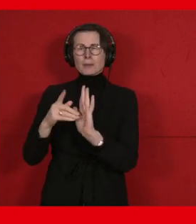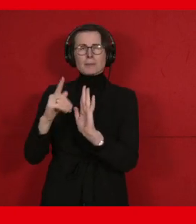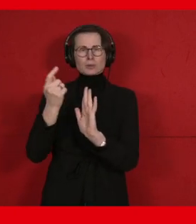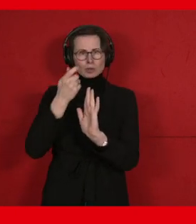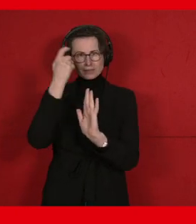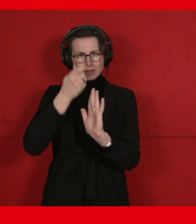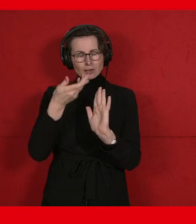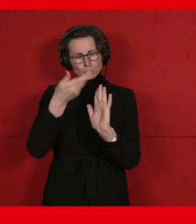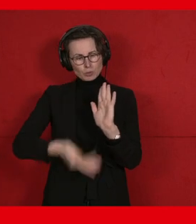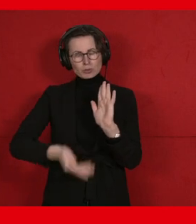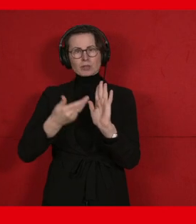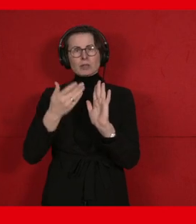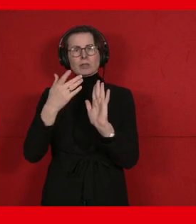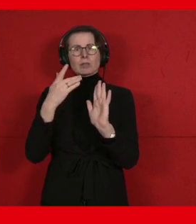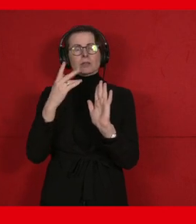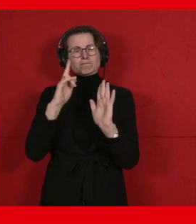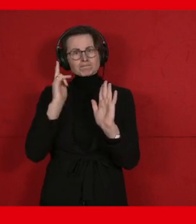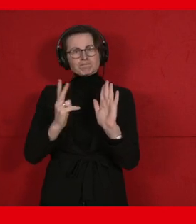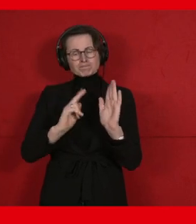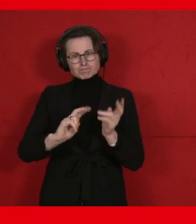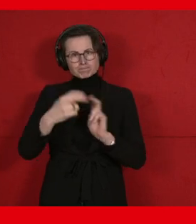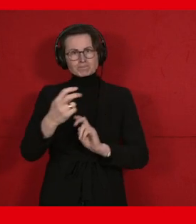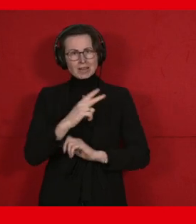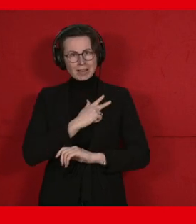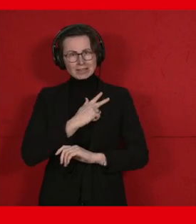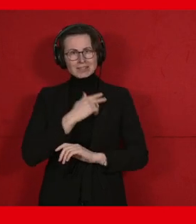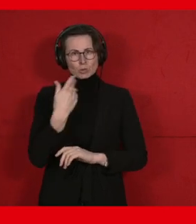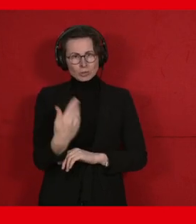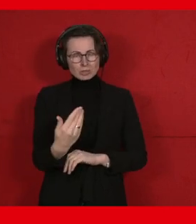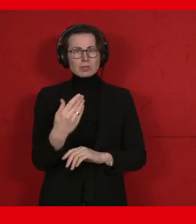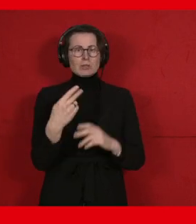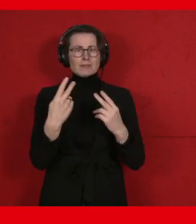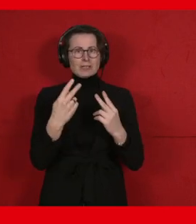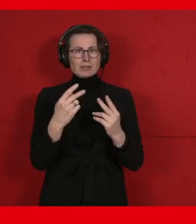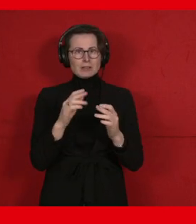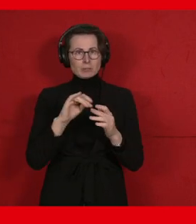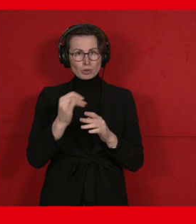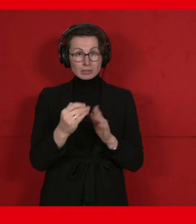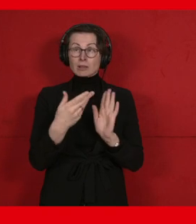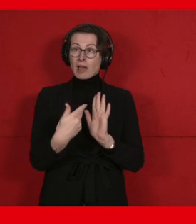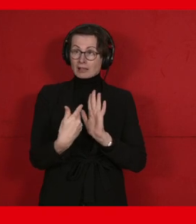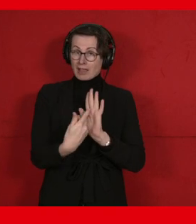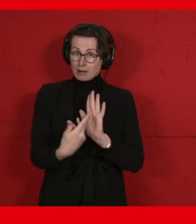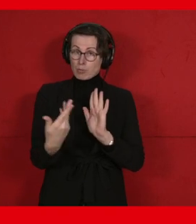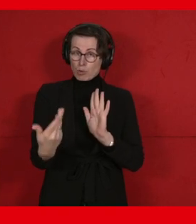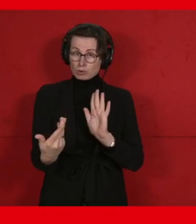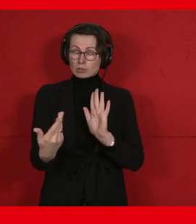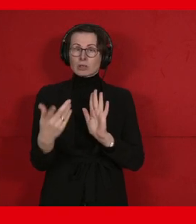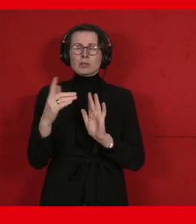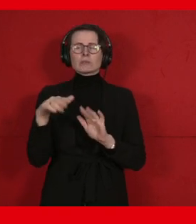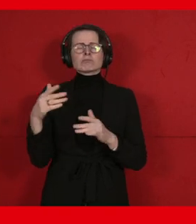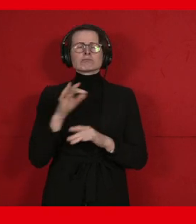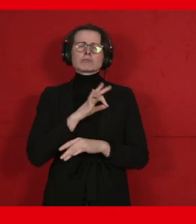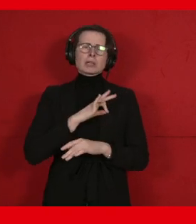Seriosität, das Treiben der Realisierung dieser wichtigen Projekte als Angebot durchhalten kannst. Wir haben Parteien,